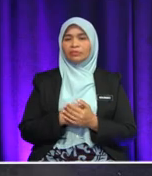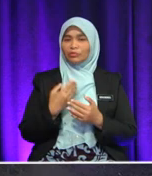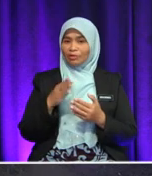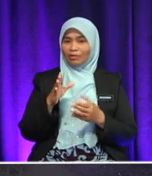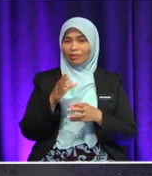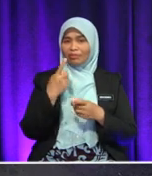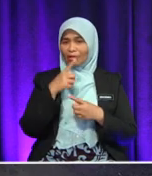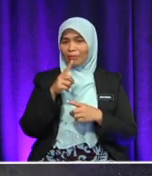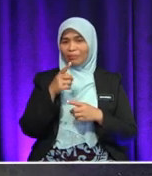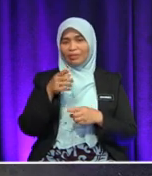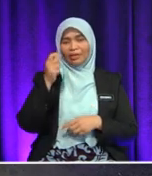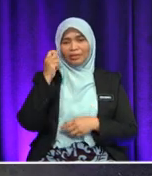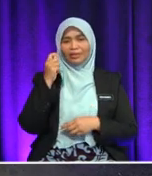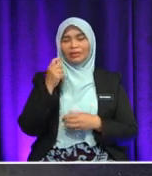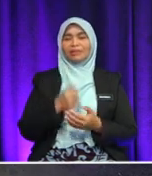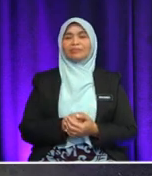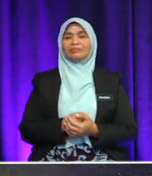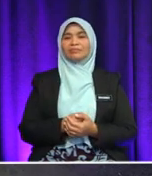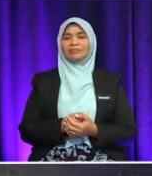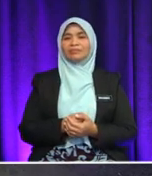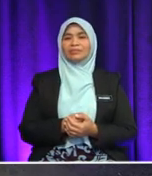yang luar biasa